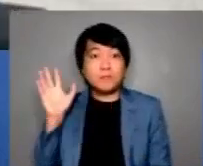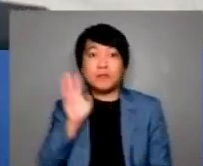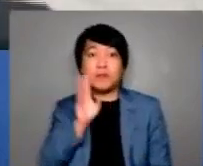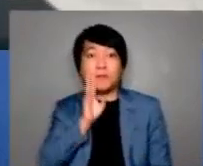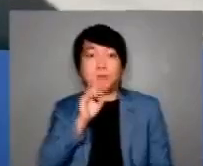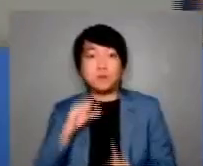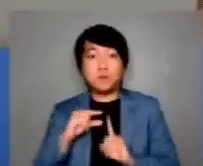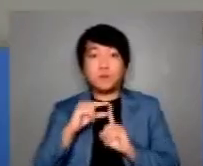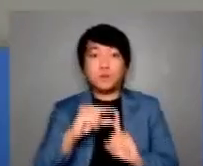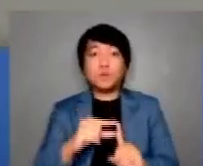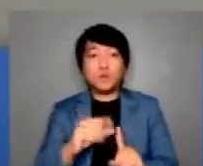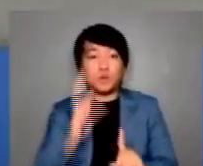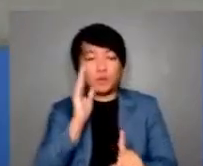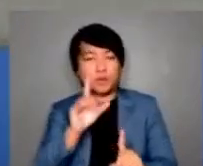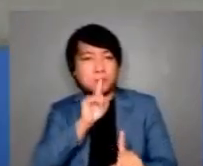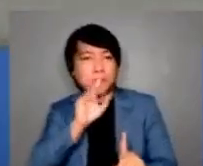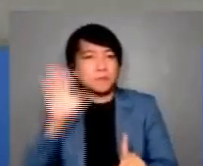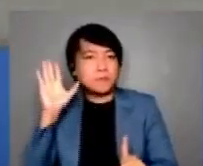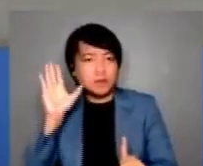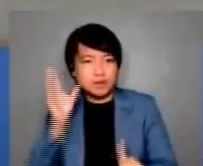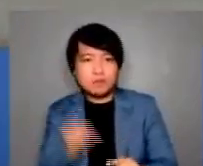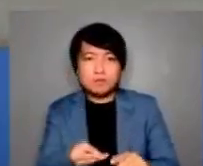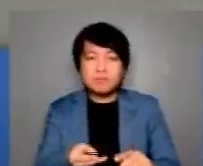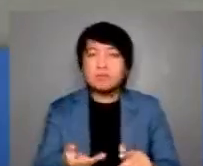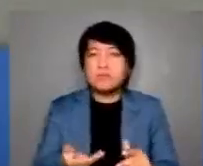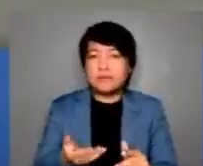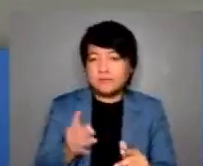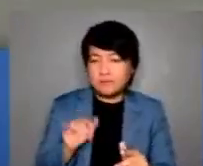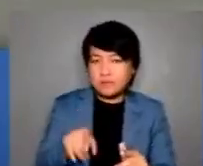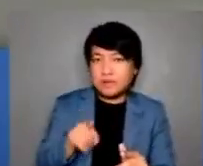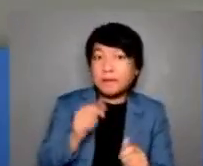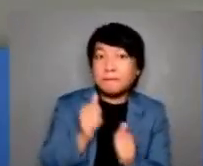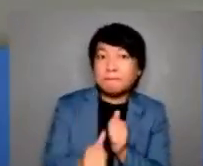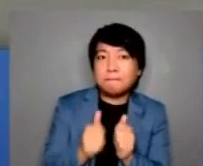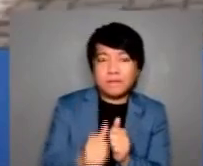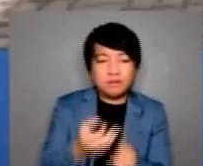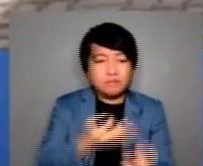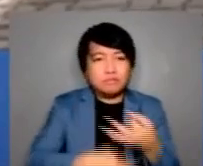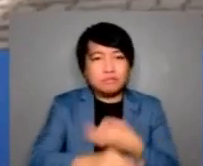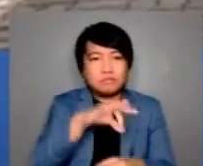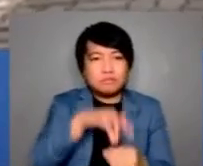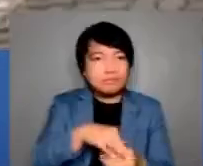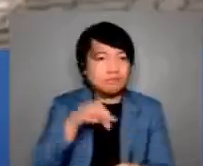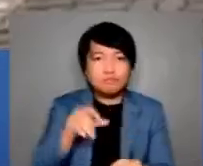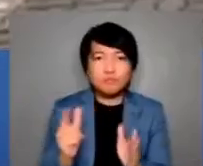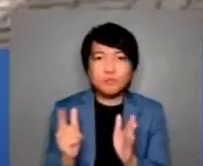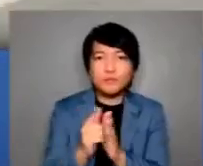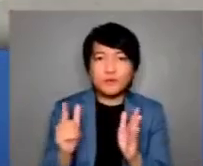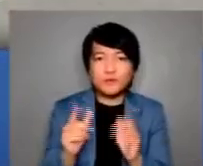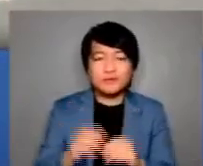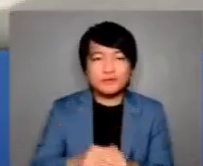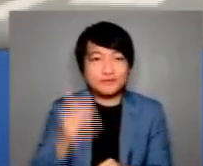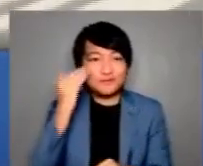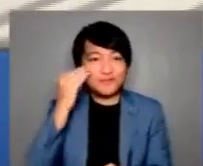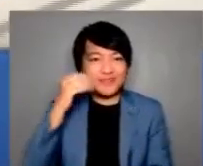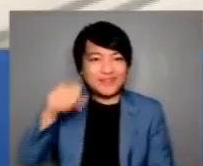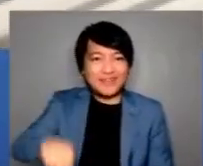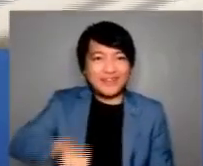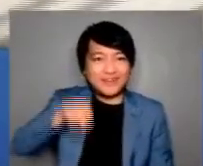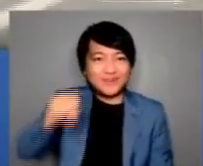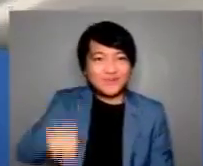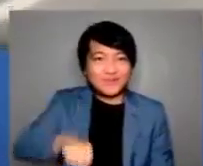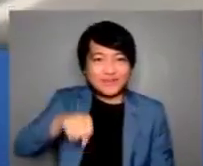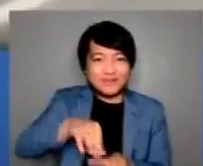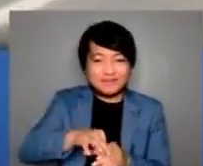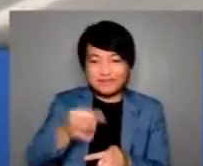pinapangakuan mo na gagawin mo mga casual employees Yan yan po ay vote buying so Yan pong pagpapa-aral kahit pasabihin niyong raffle hindi ka magpapa-raffle